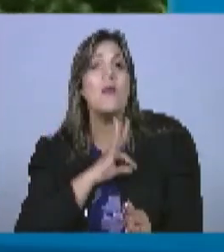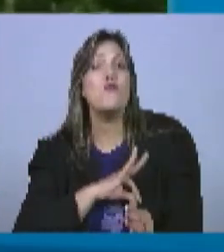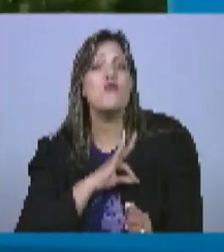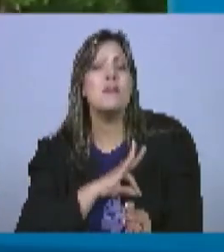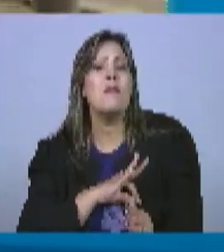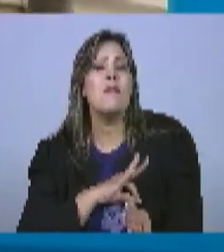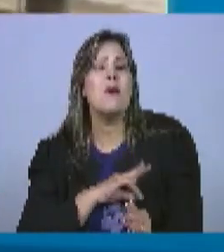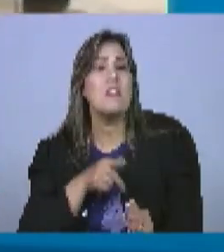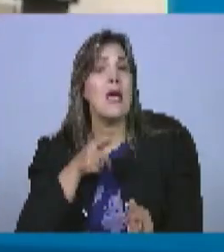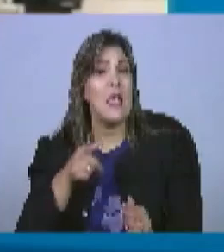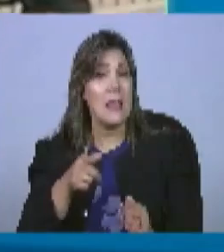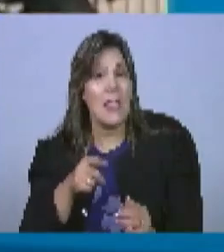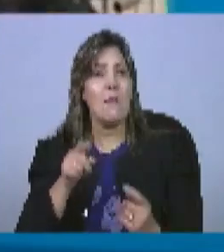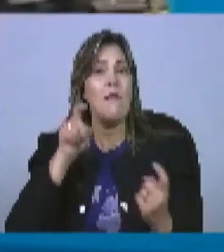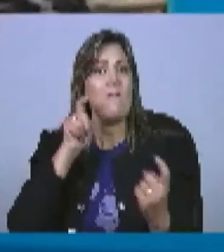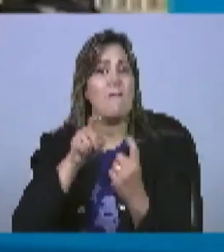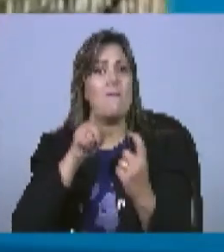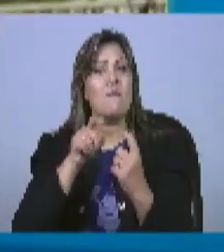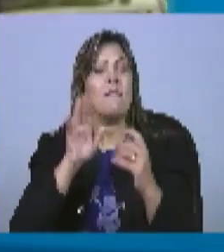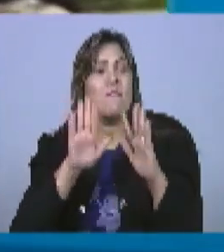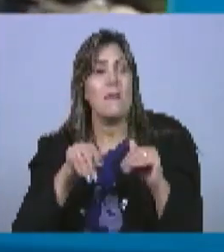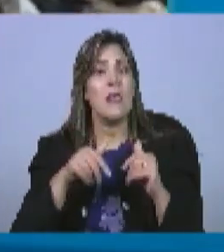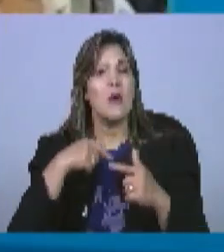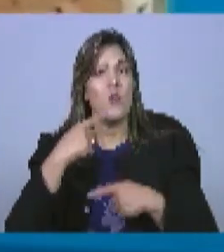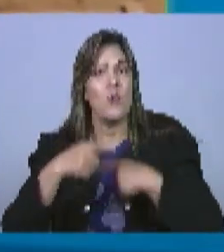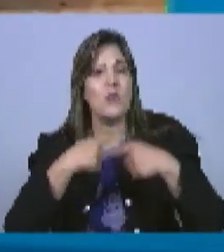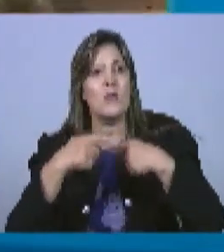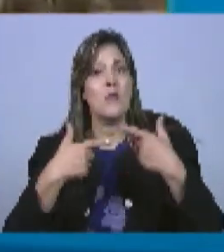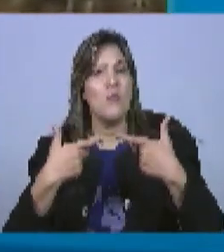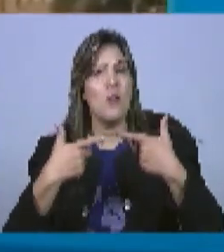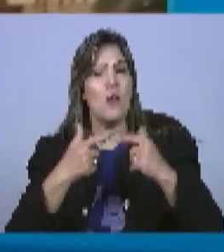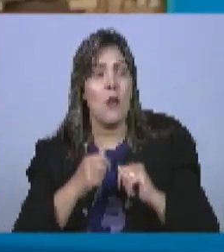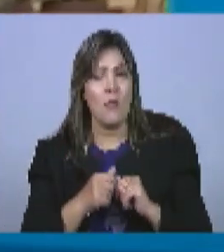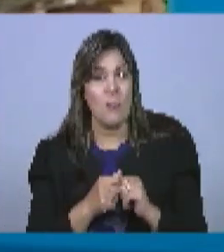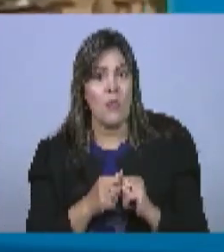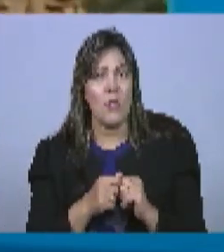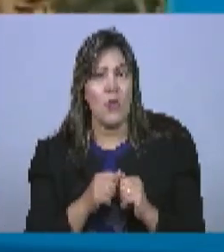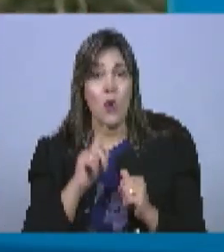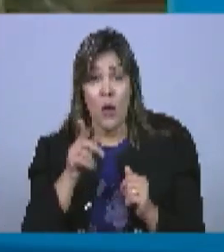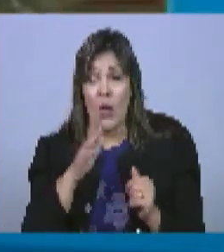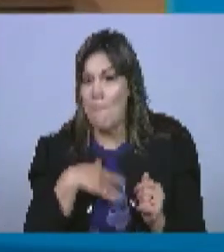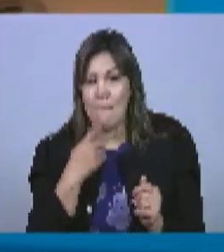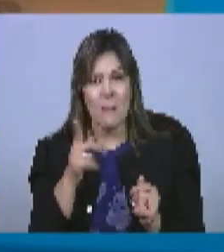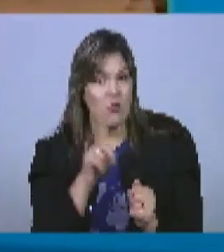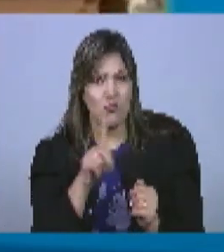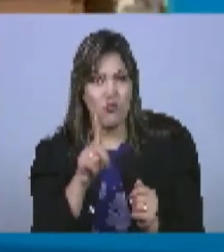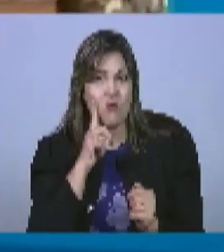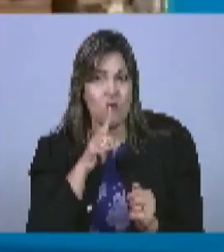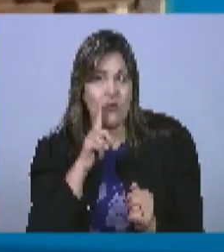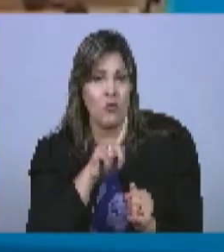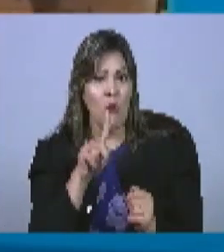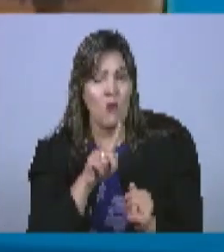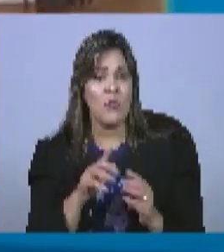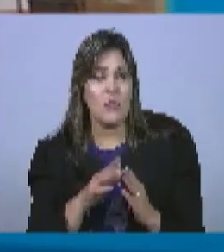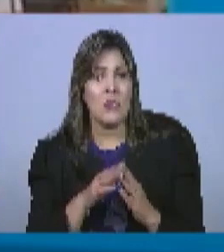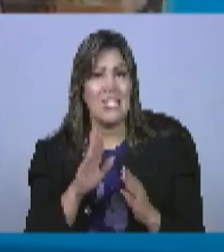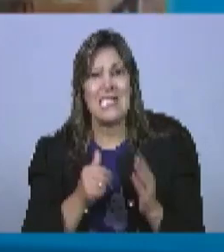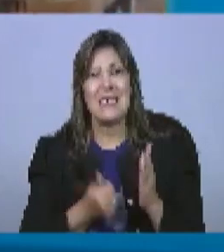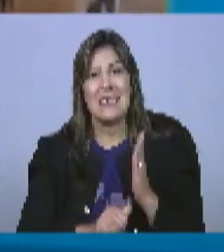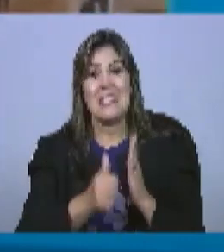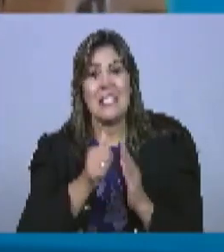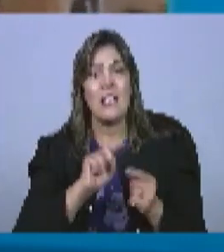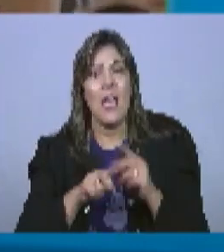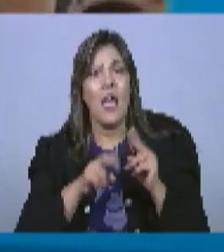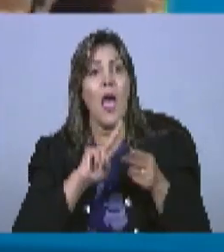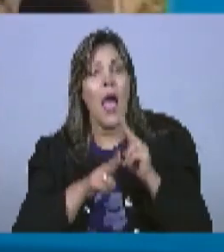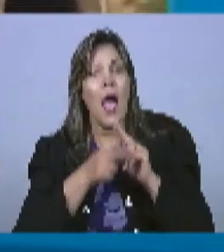تاجيج الصراع واستمرار هذا الصراع ولا تريد ا ان تنجح اي